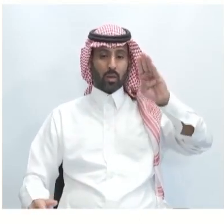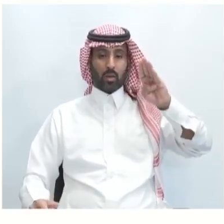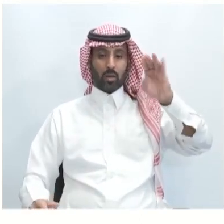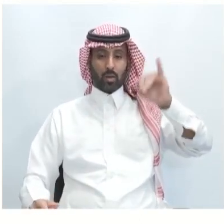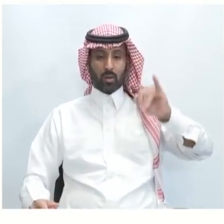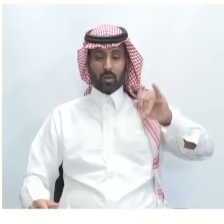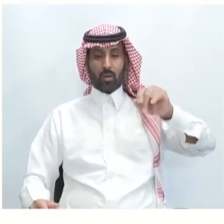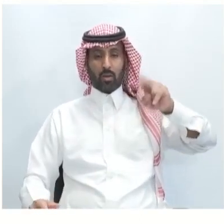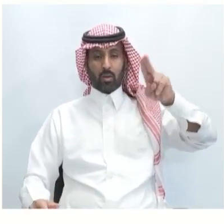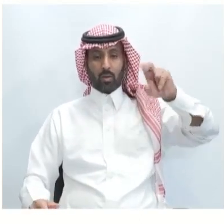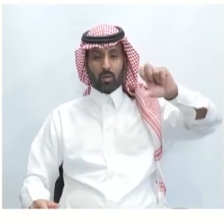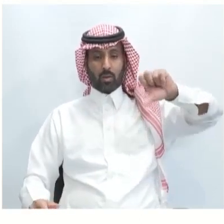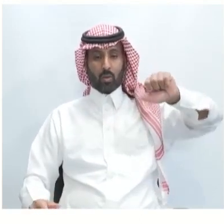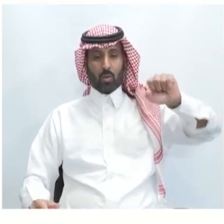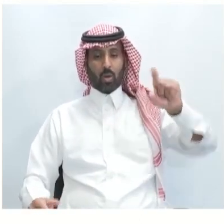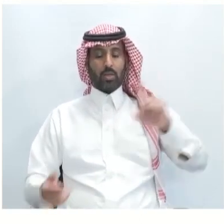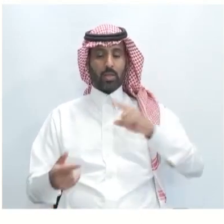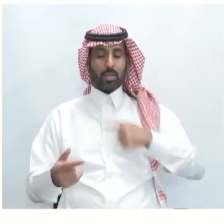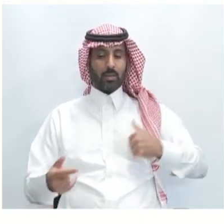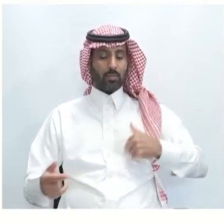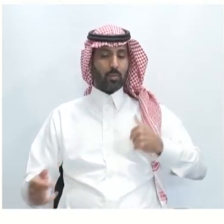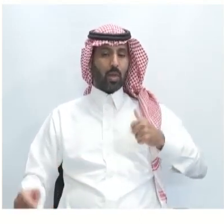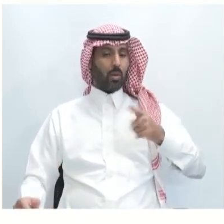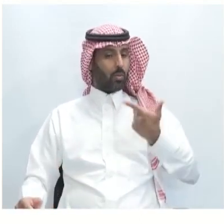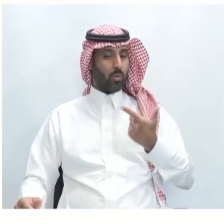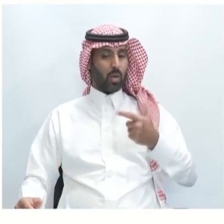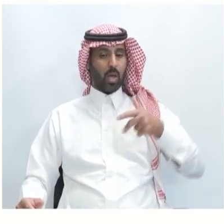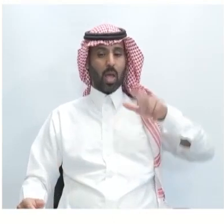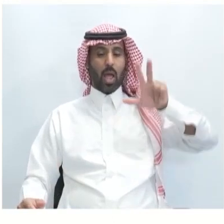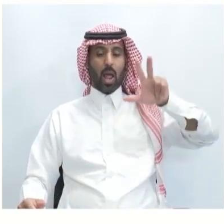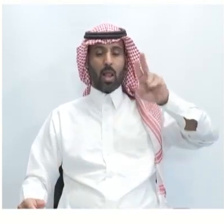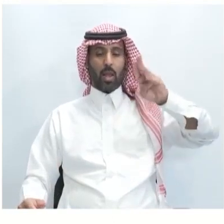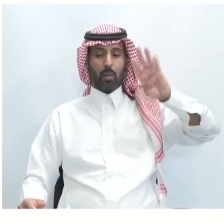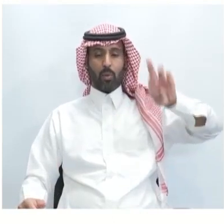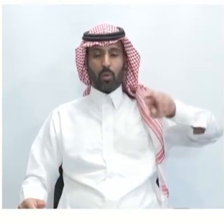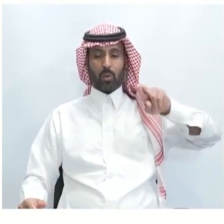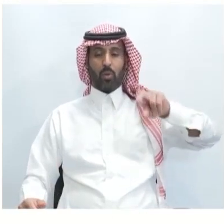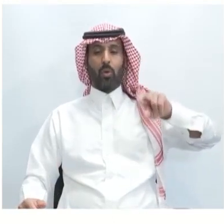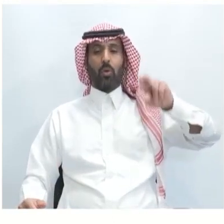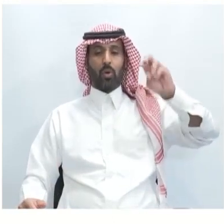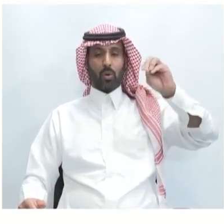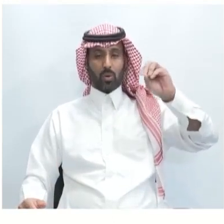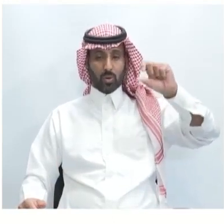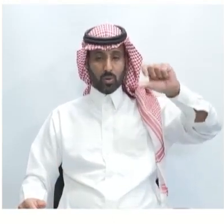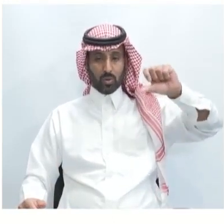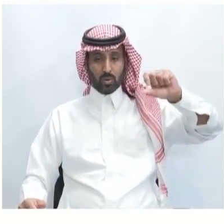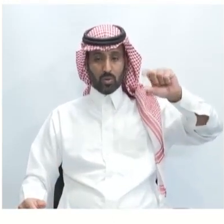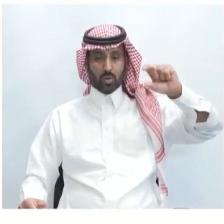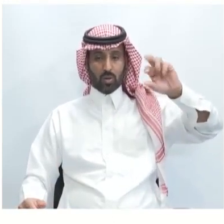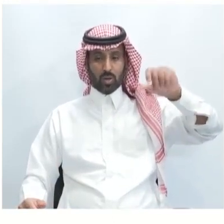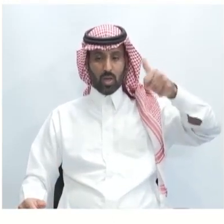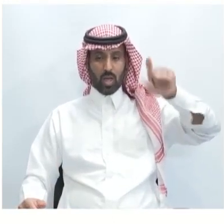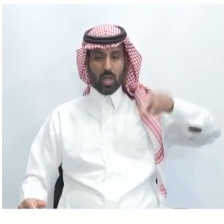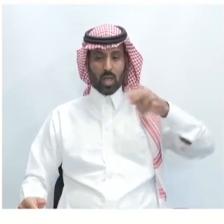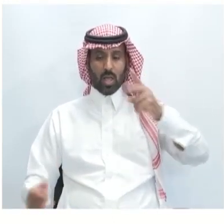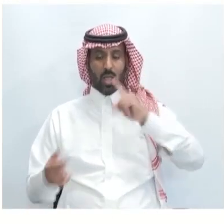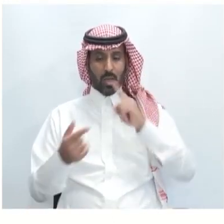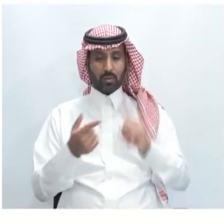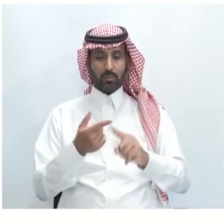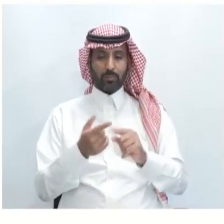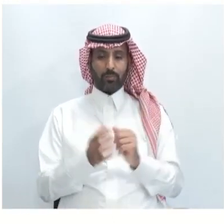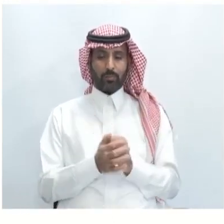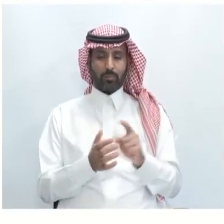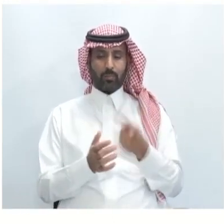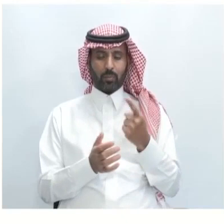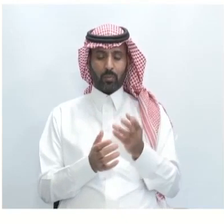هذا بشكل عام تسمى الكربوهيدرات يعد السكر البسيط او اللي هو السكريات